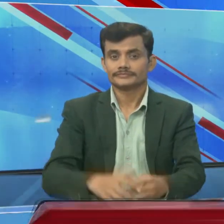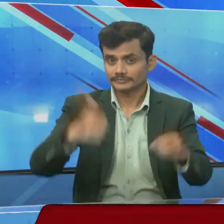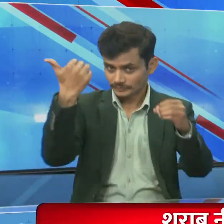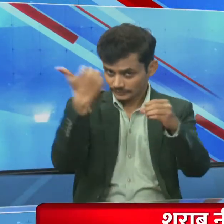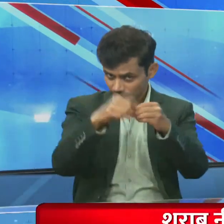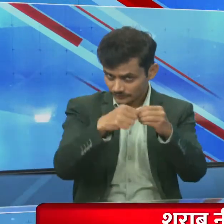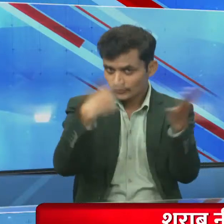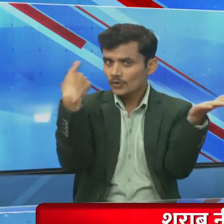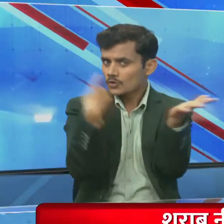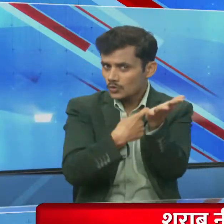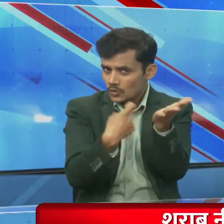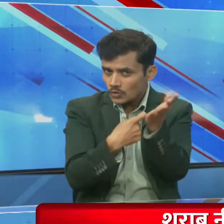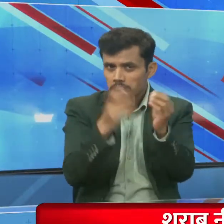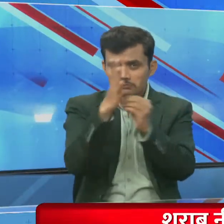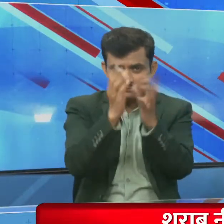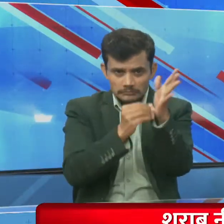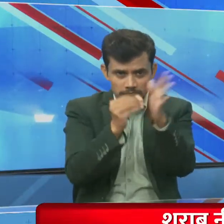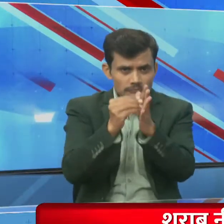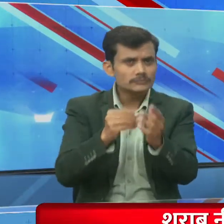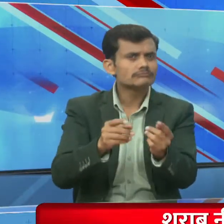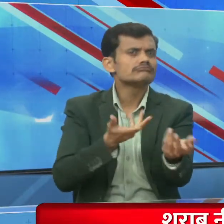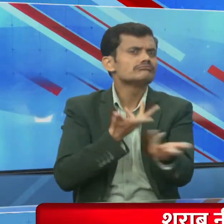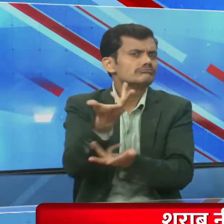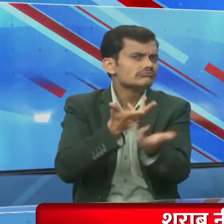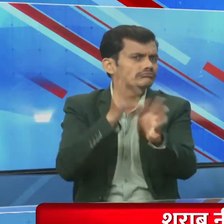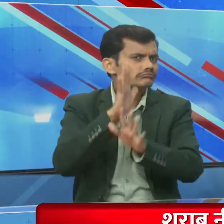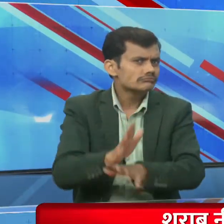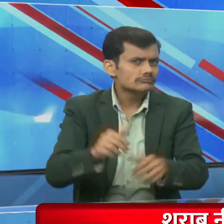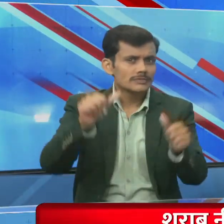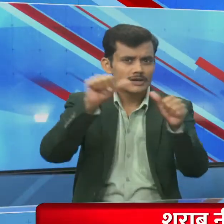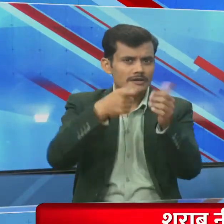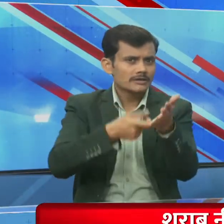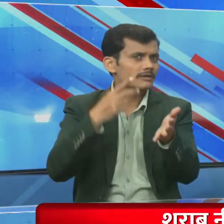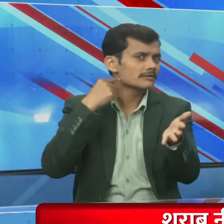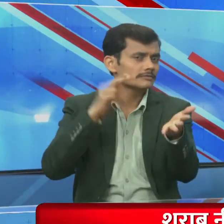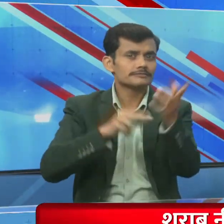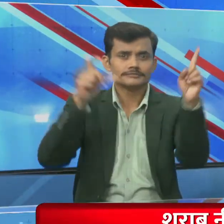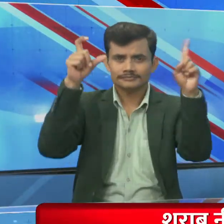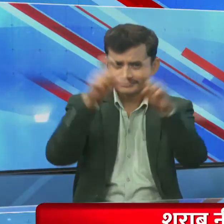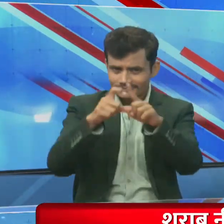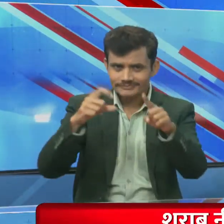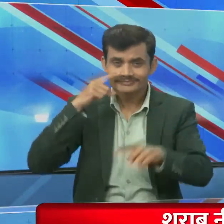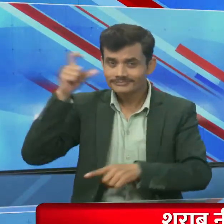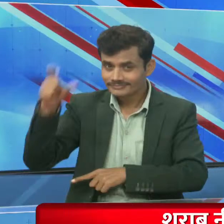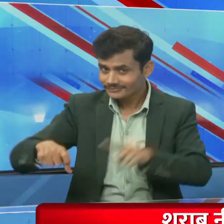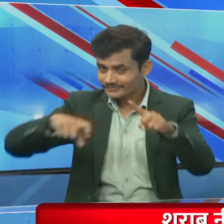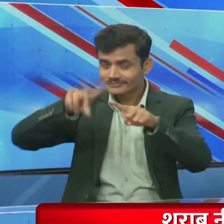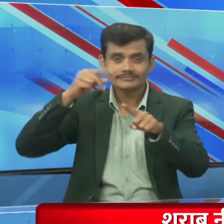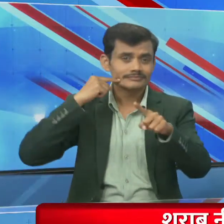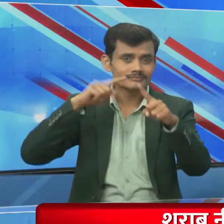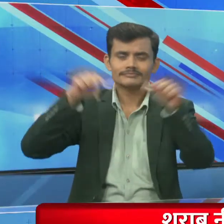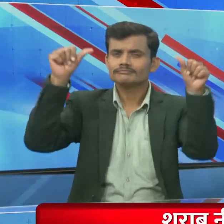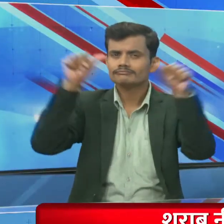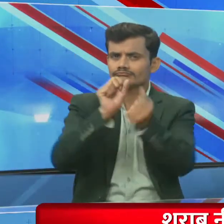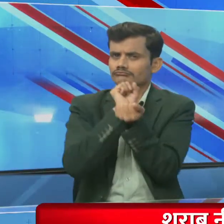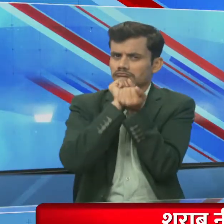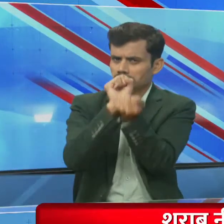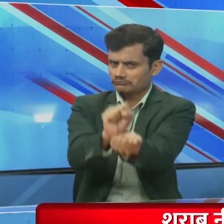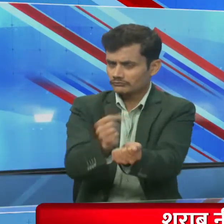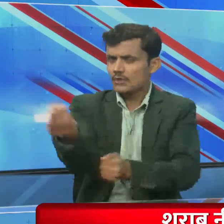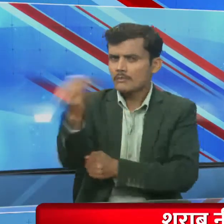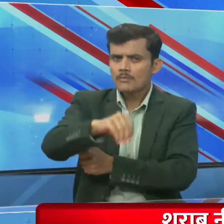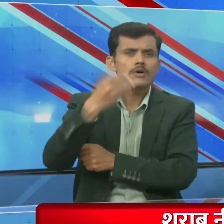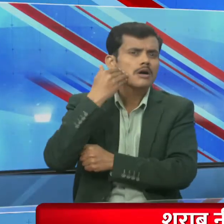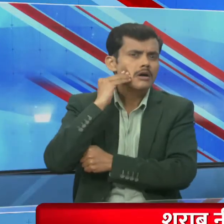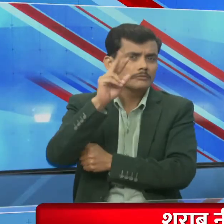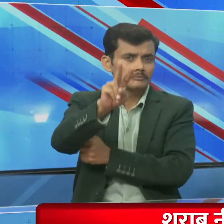शराब नीति घोटाले से जुड़े मामलों पर सुनवाई। अरविंद केजरीवाल और के कविता की न्यायिक हिरासत 23 अप्रैल तक बढ़ी। केजरीवाल